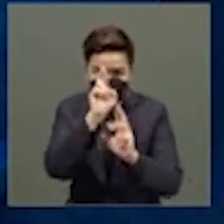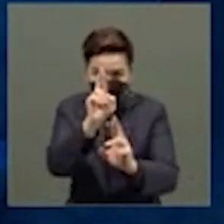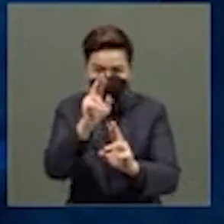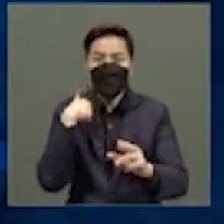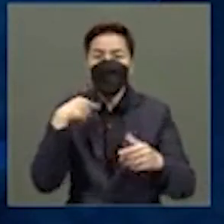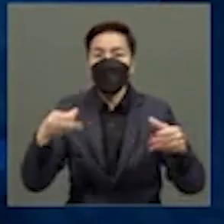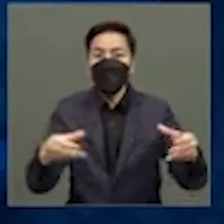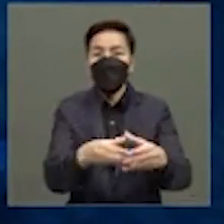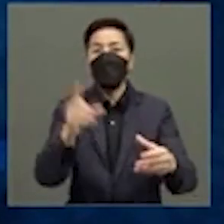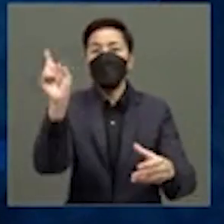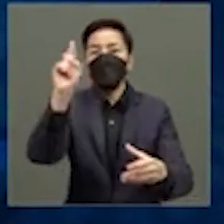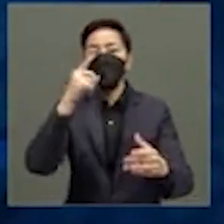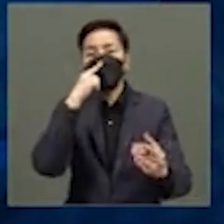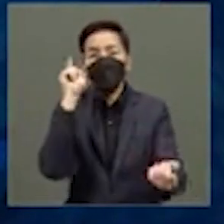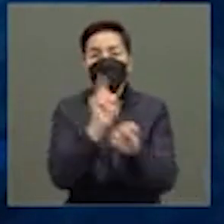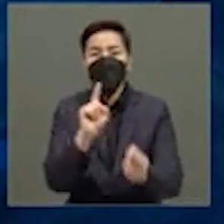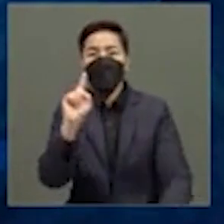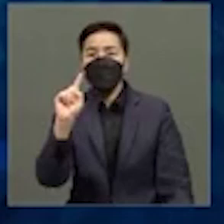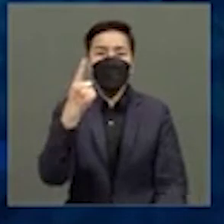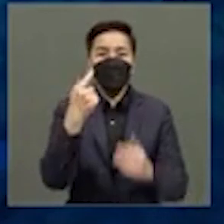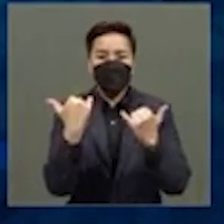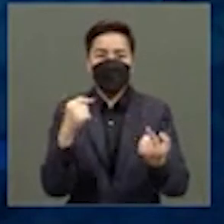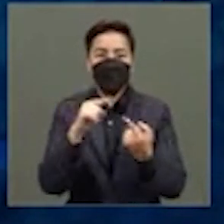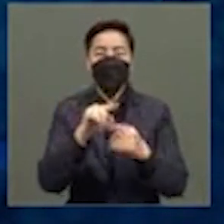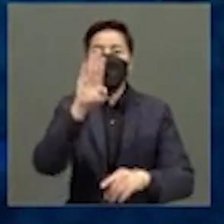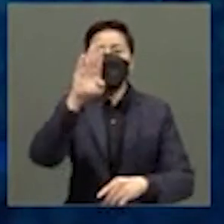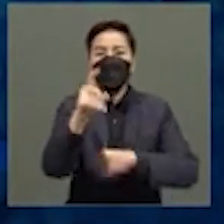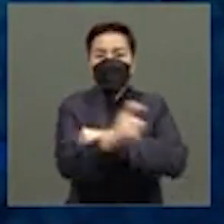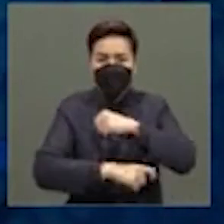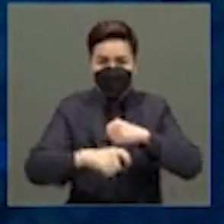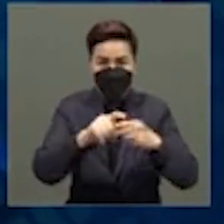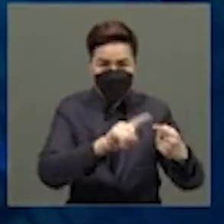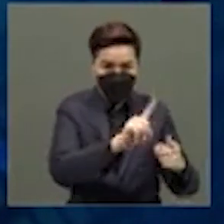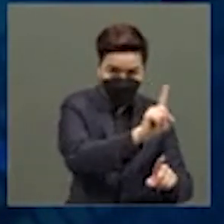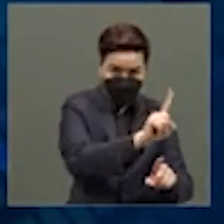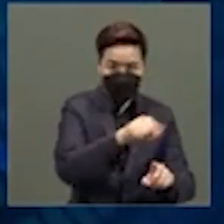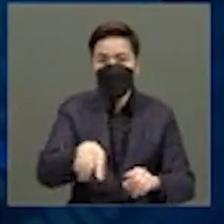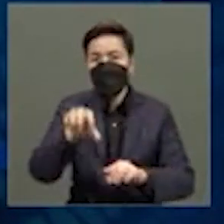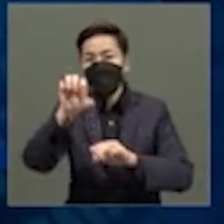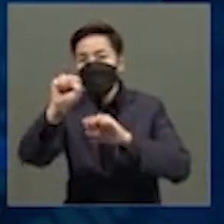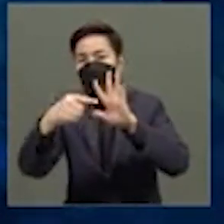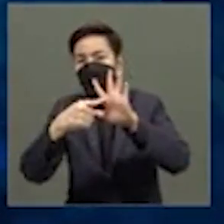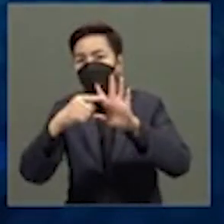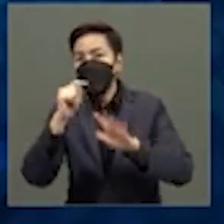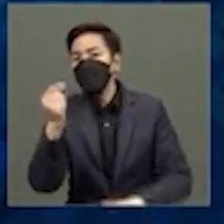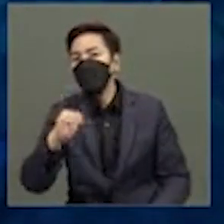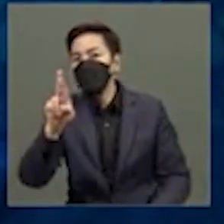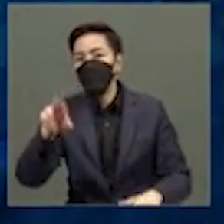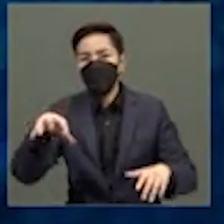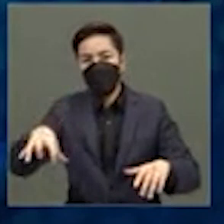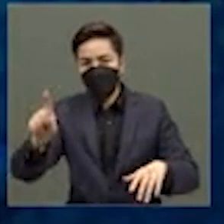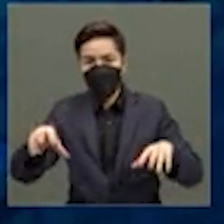คะก็มีที่พบใหม่เป็นบางนาแล้วก็สาทรนะคะในส่วนของคลัสเตอร์ที่ติดต